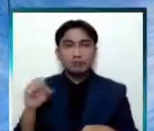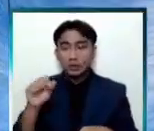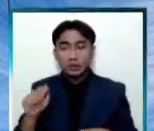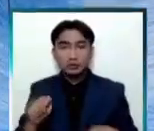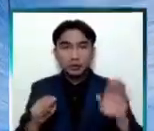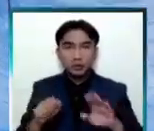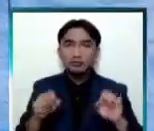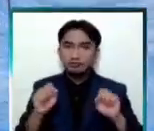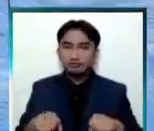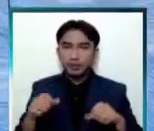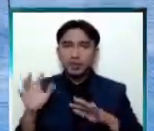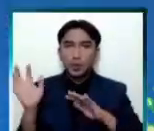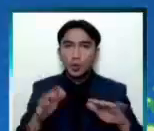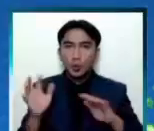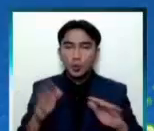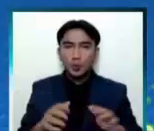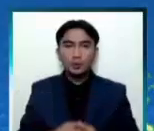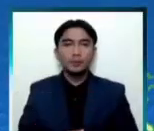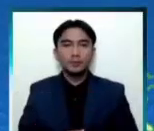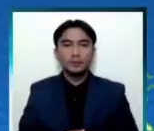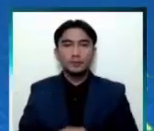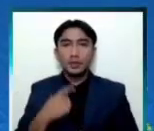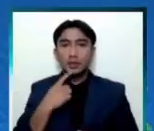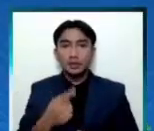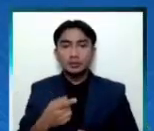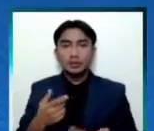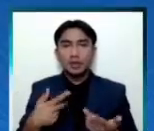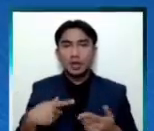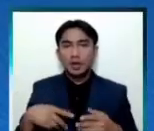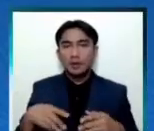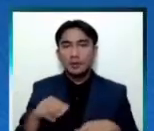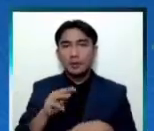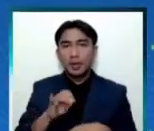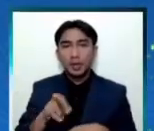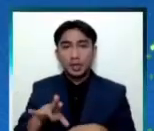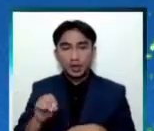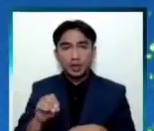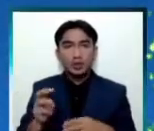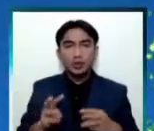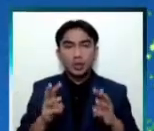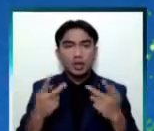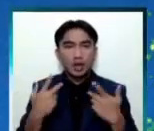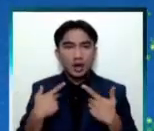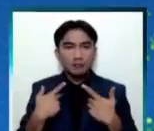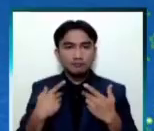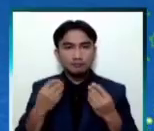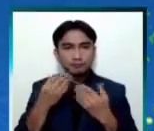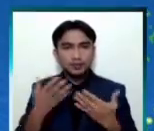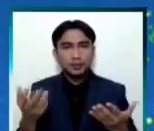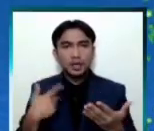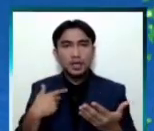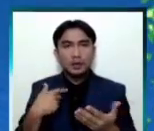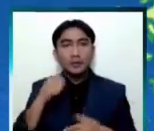ng habagat. Sa rainfall forecast ng Metro Weather bukod sa Batanes at Babuyan Islands, umaga pa lang bukas,